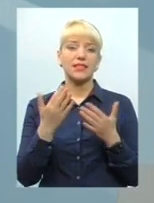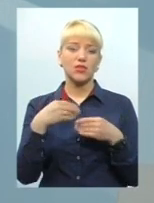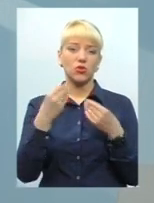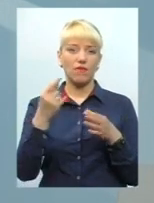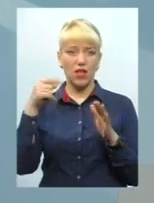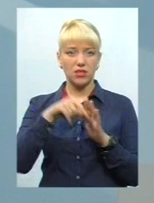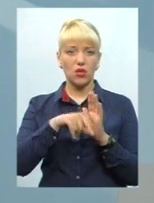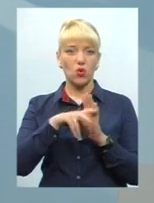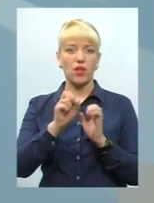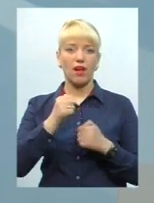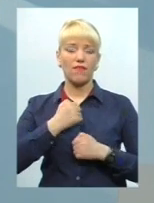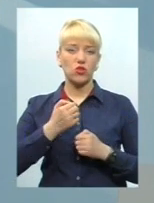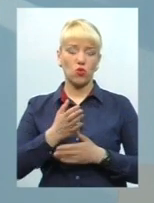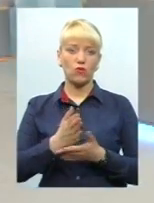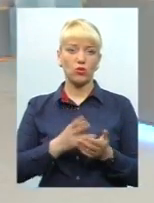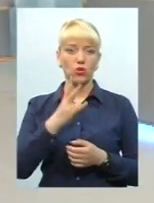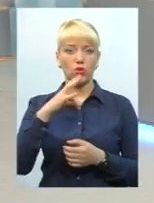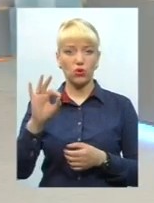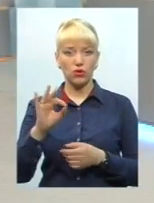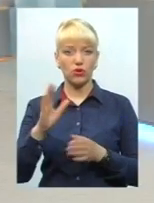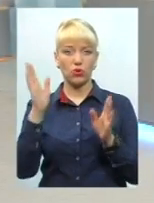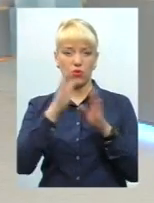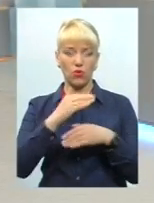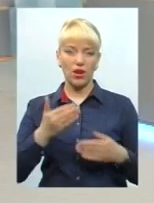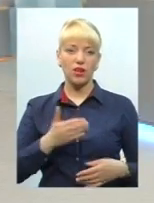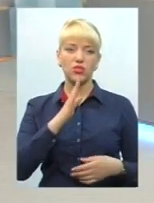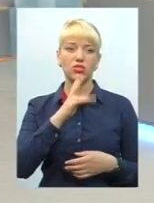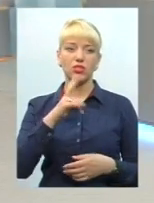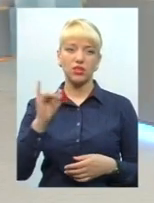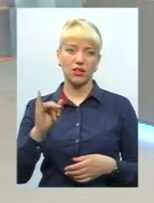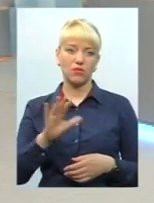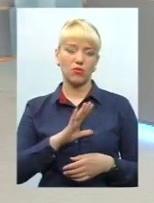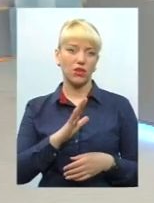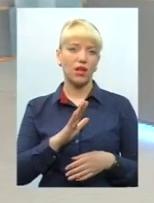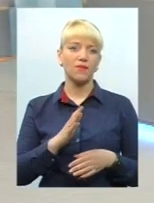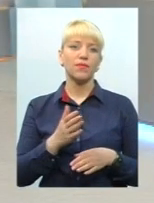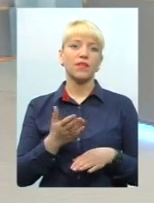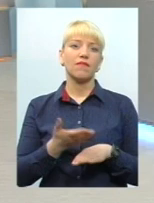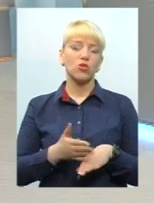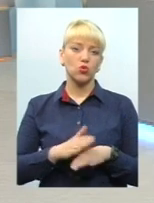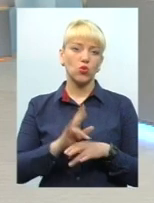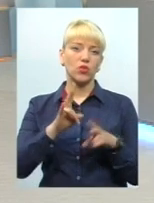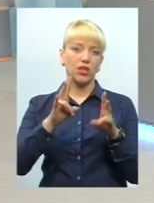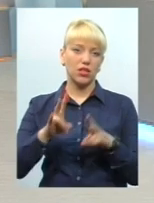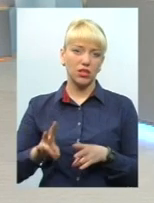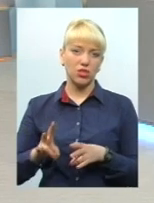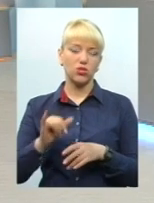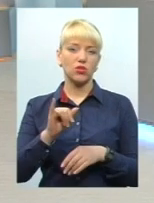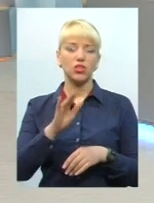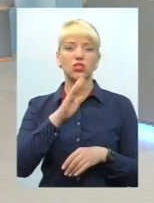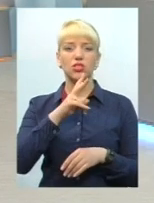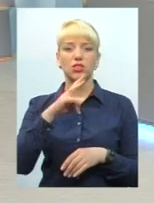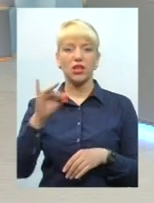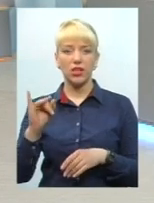як військовослужбовців, але доля жінки, вона була не менш важкою, не менш трагічною, і жінки оцей